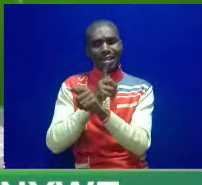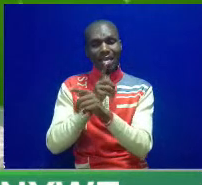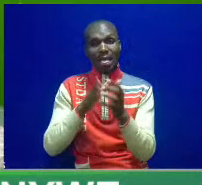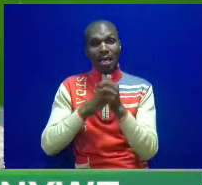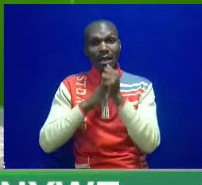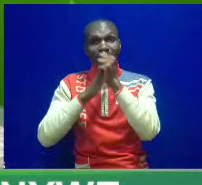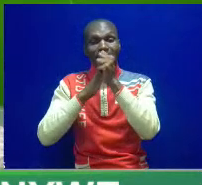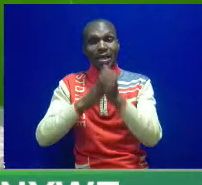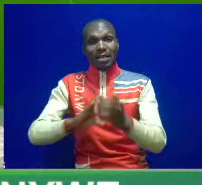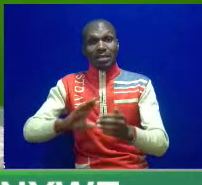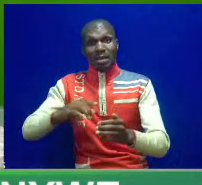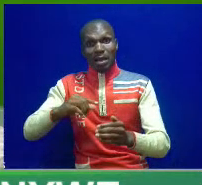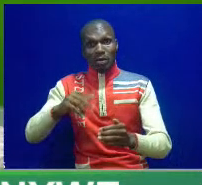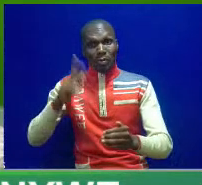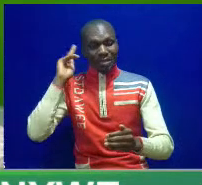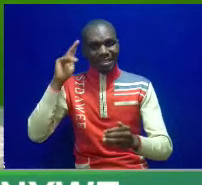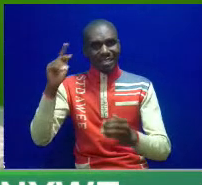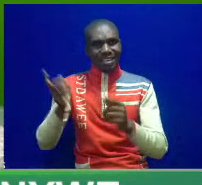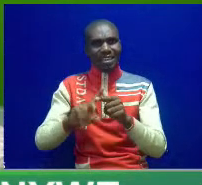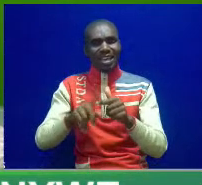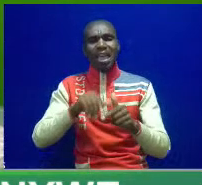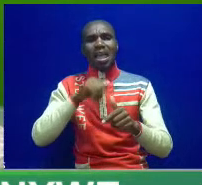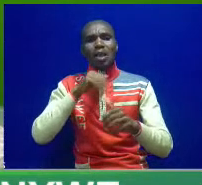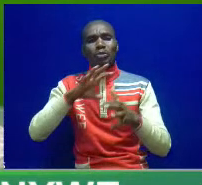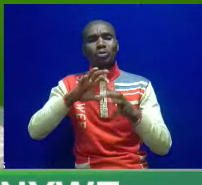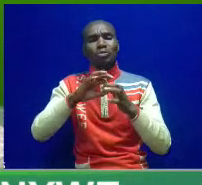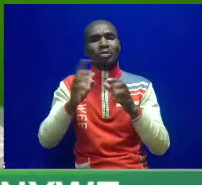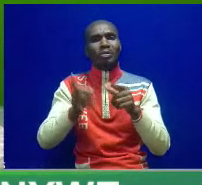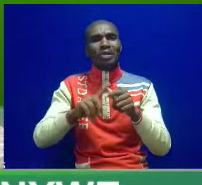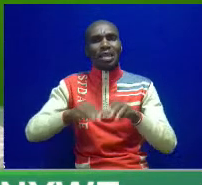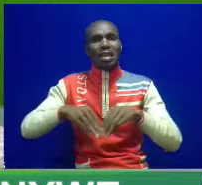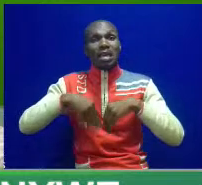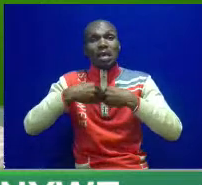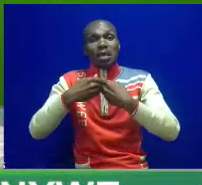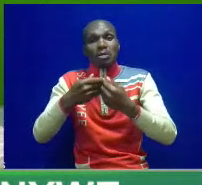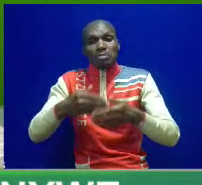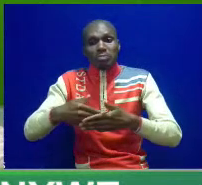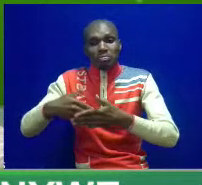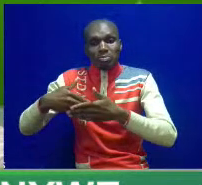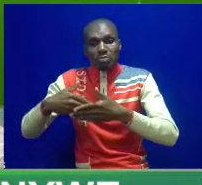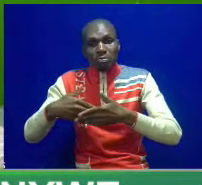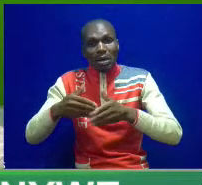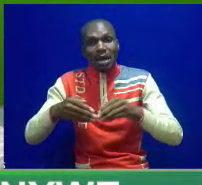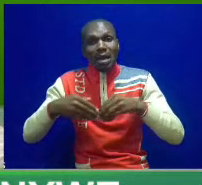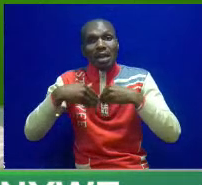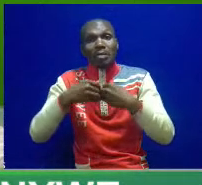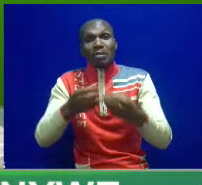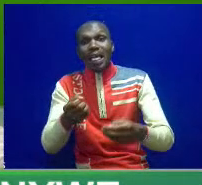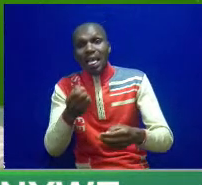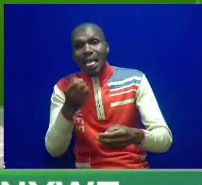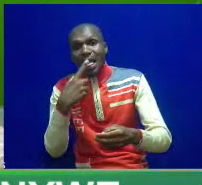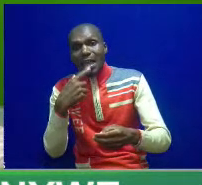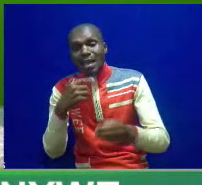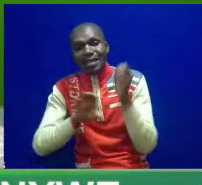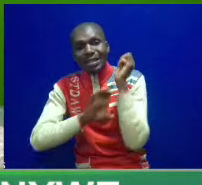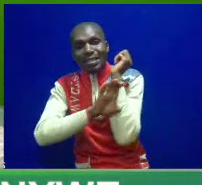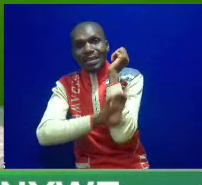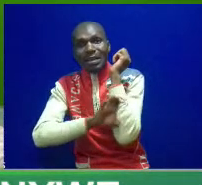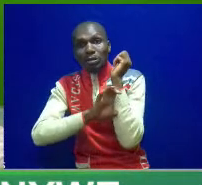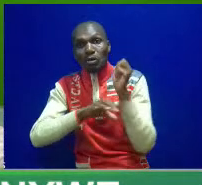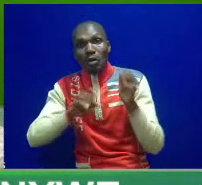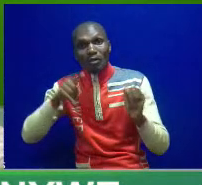tabuatrana na kumosokia umwana junior Sagini, iriachikonyora obokonyi asense ya China. Ukona chingakie cho Sonko